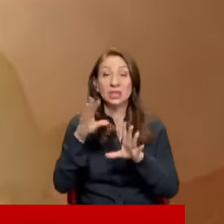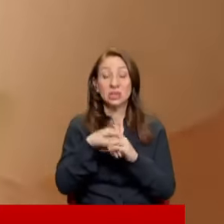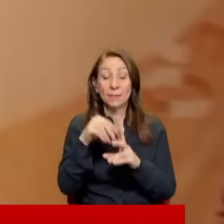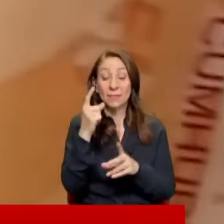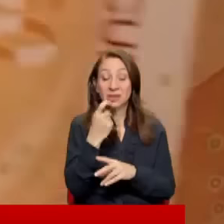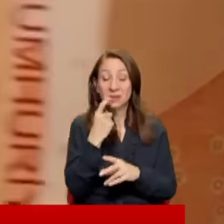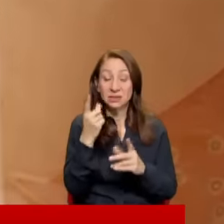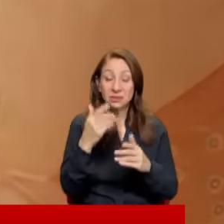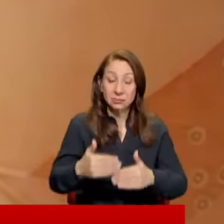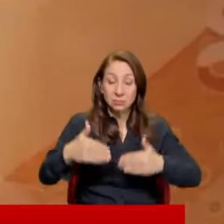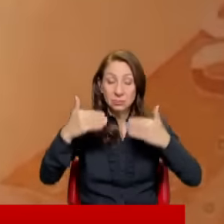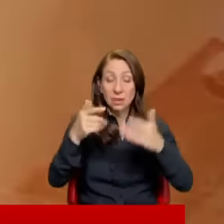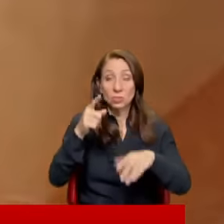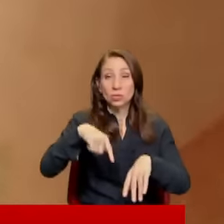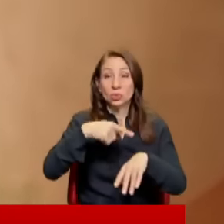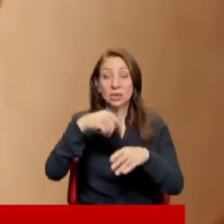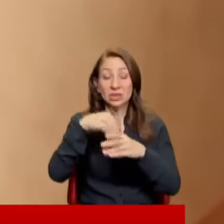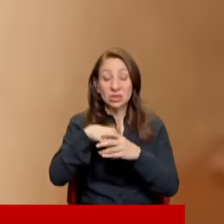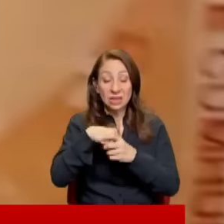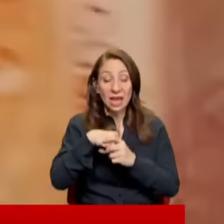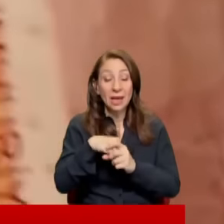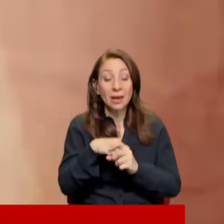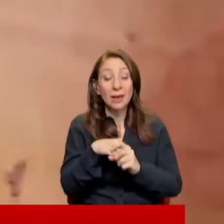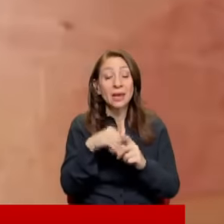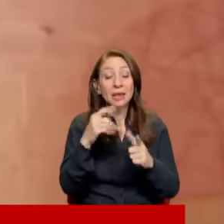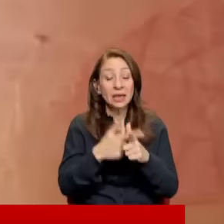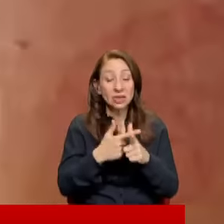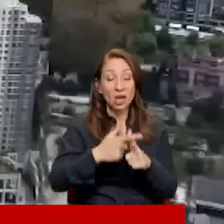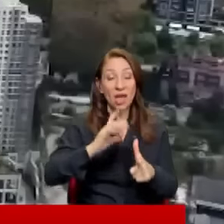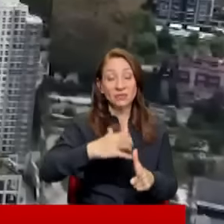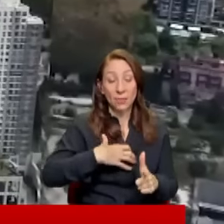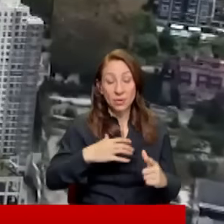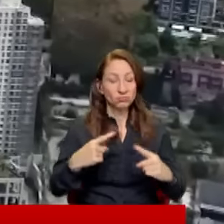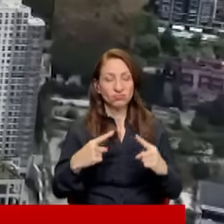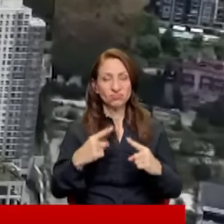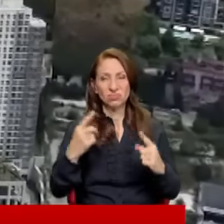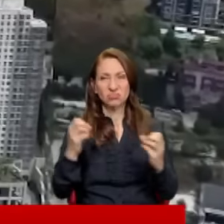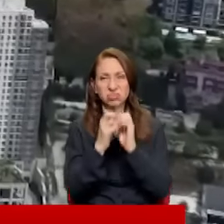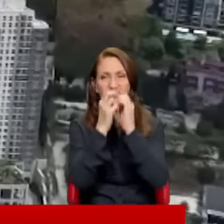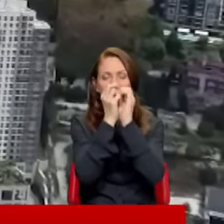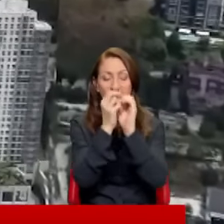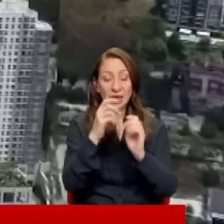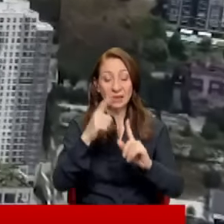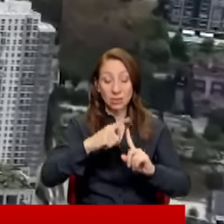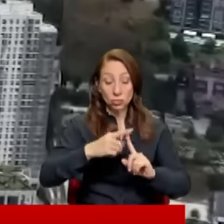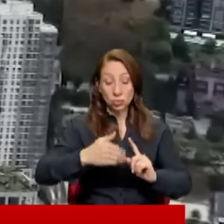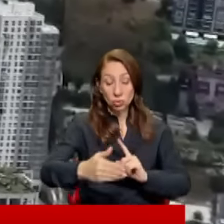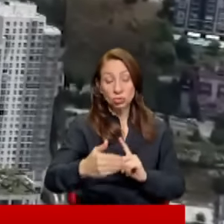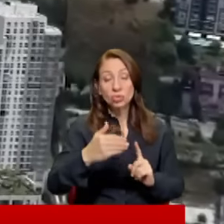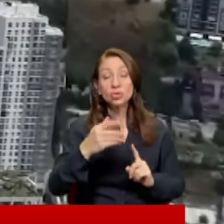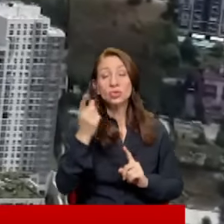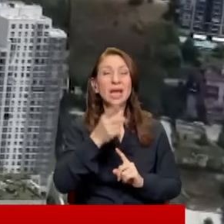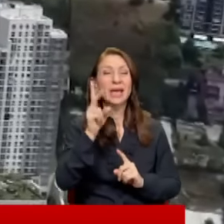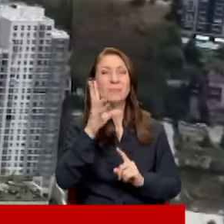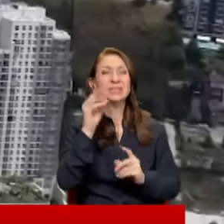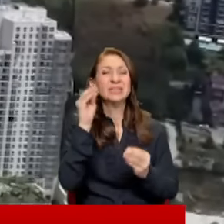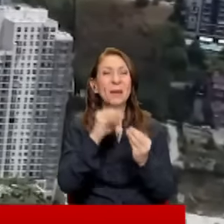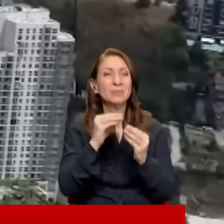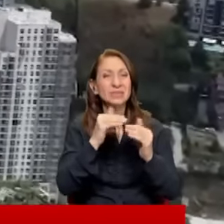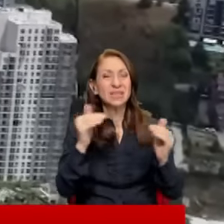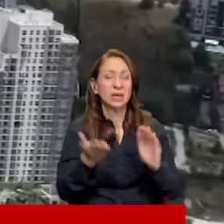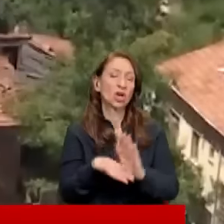bir yıl daha uzatıldı bu süre zarfında kiracılarla Ev sahipleri karşı karşıya geldi Temmuz ayı itibariyle % 25